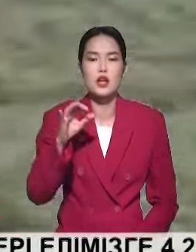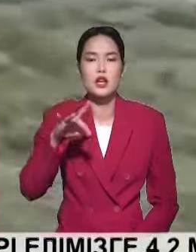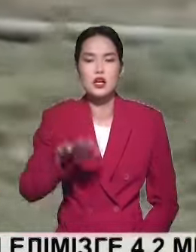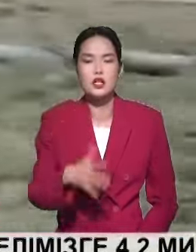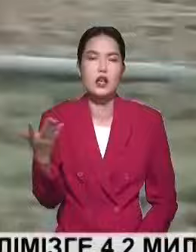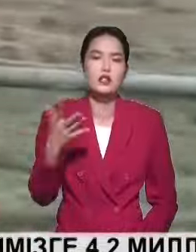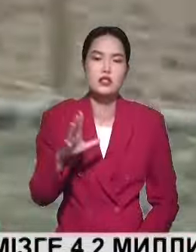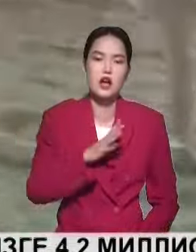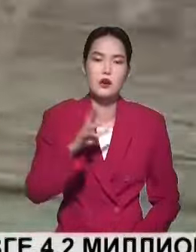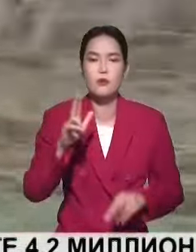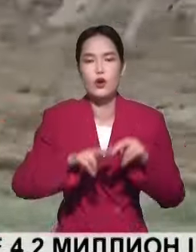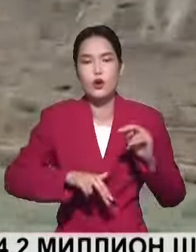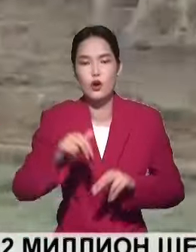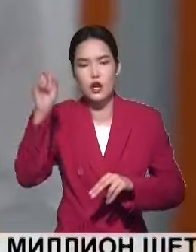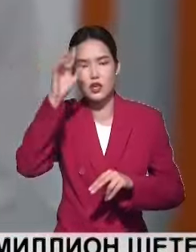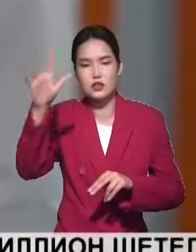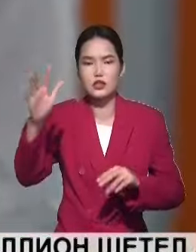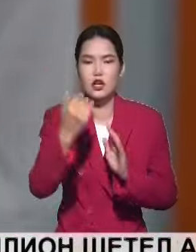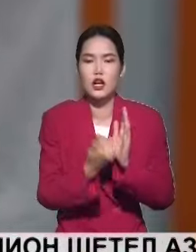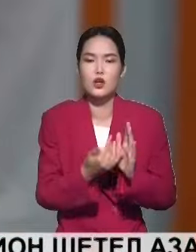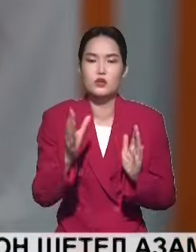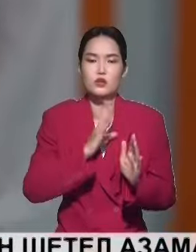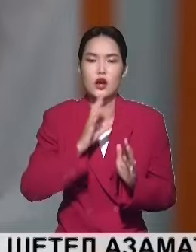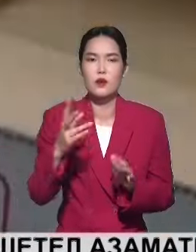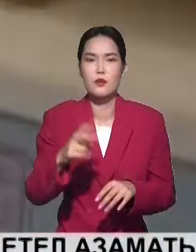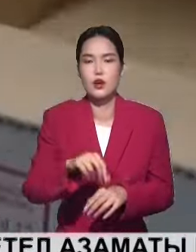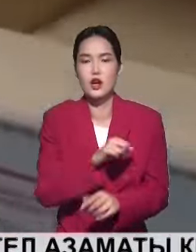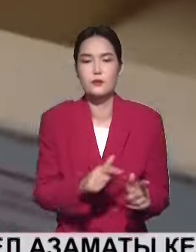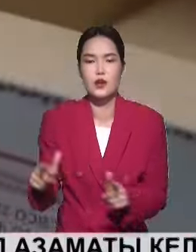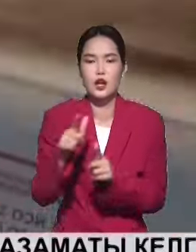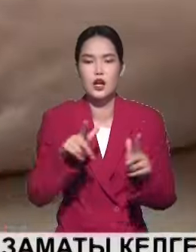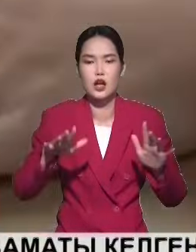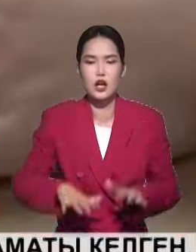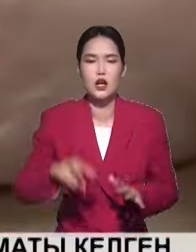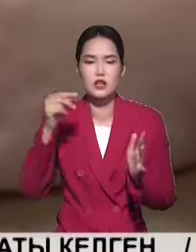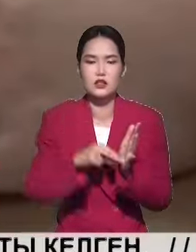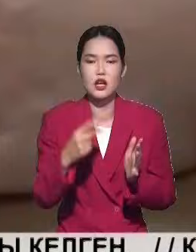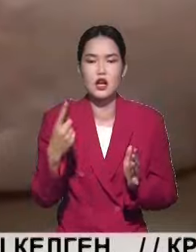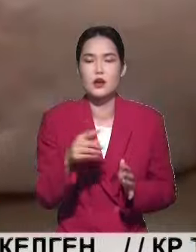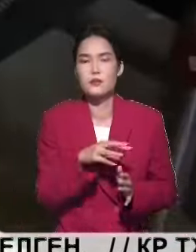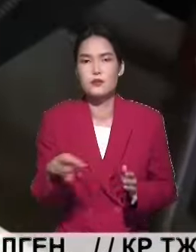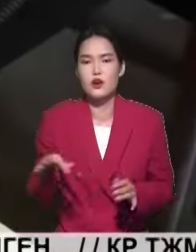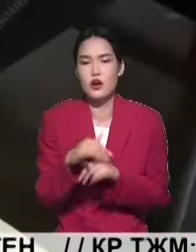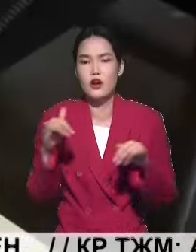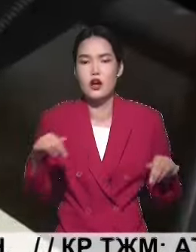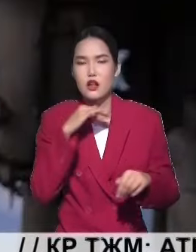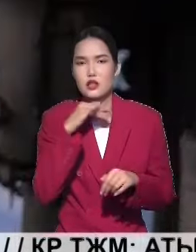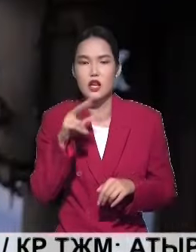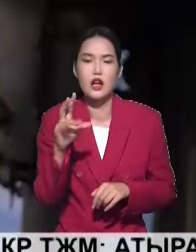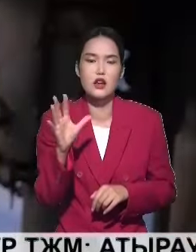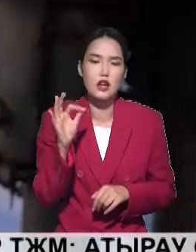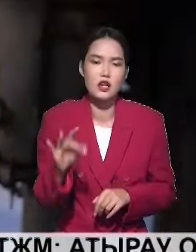кезінде 43 мыңдай ақбөкен ауланыпты, бірақ бұқтырылған бөкен етінен дайындалған қалбырдың саны 1 000-нан әзер асады. Мамандар кейіктерді бұлай